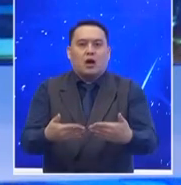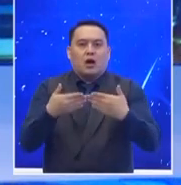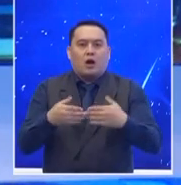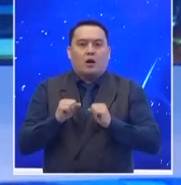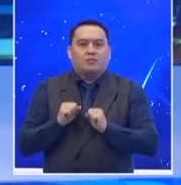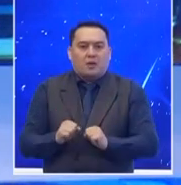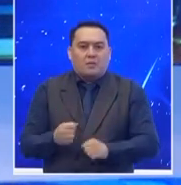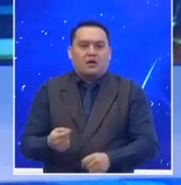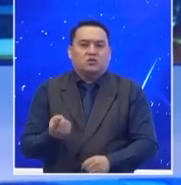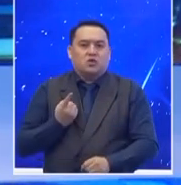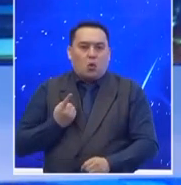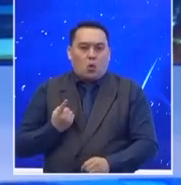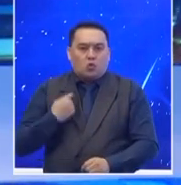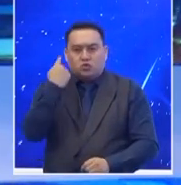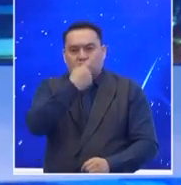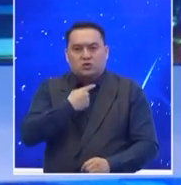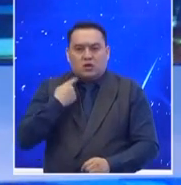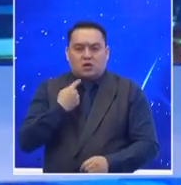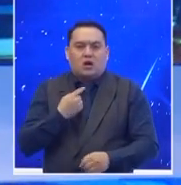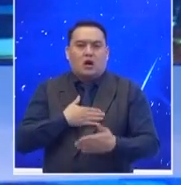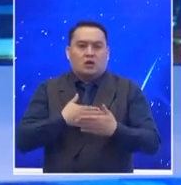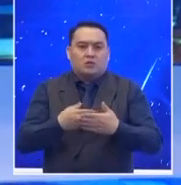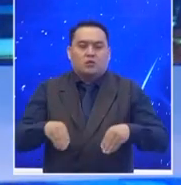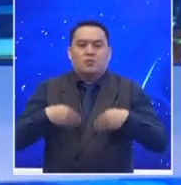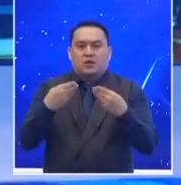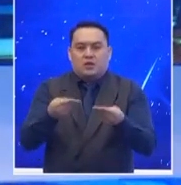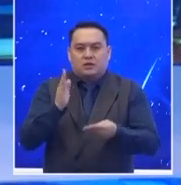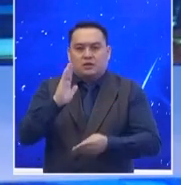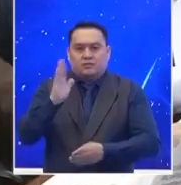қамтамасыз ету жеке күзет құрылымдары мен еріктілерге берілмек.